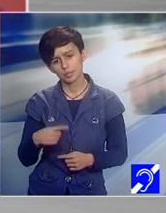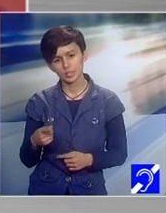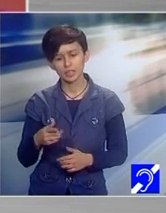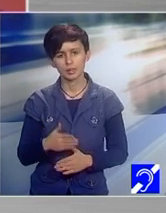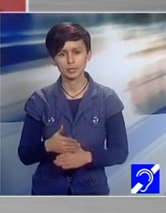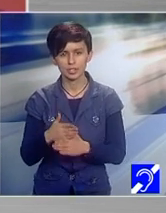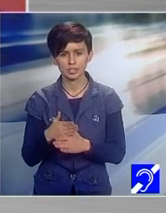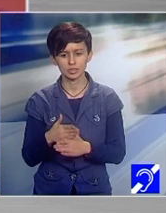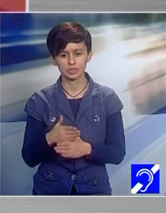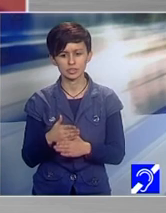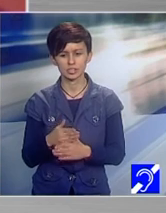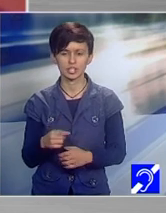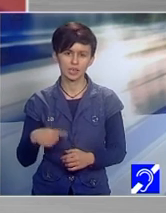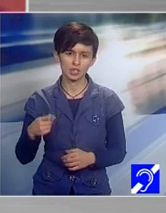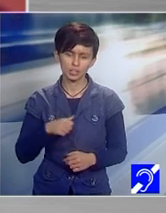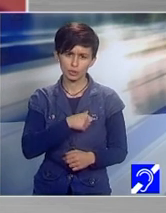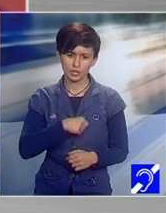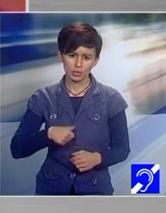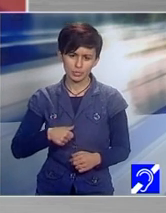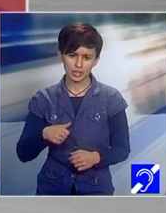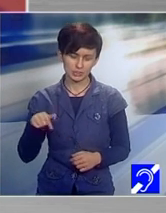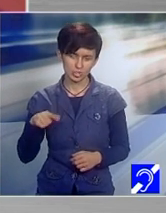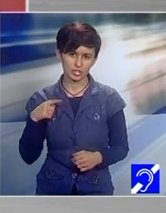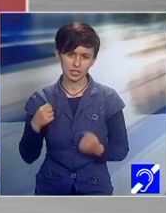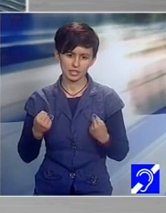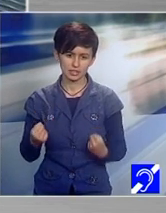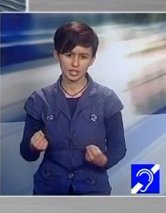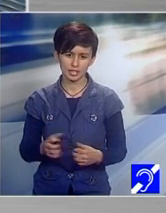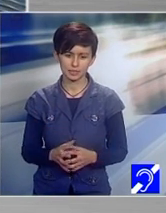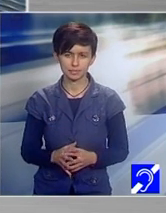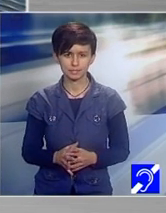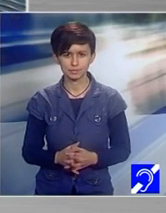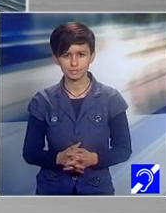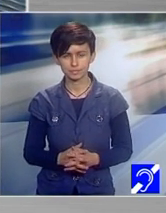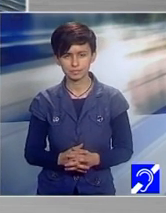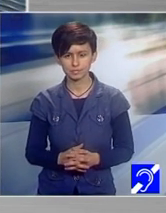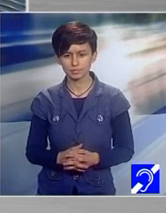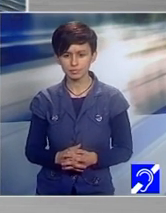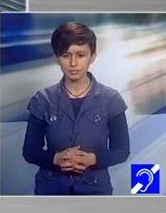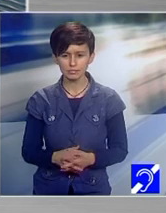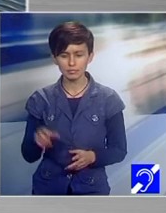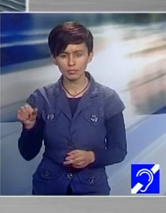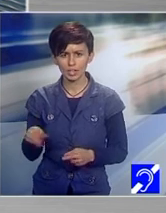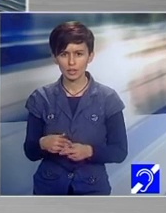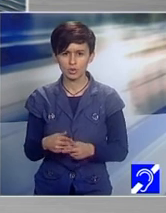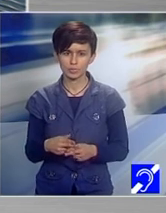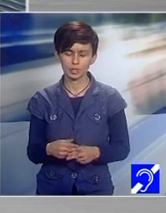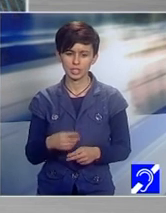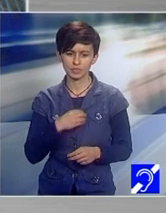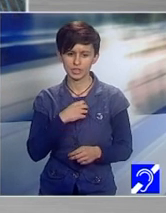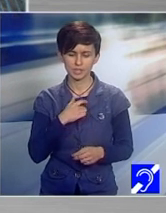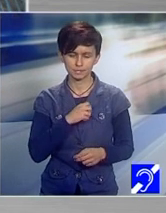susținerea postoperatorie. Aceea este dificilă din punct de vedere material, pentru că un bolnav cu transplant de cord